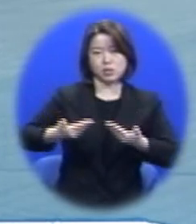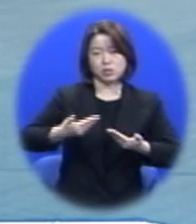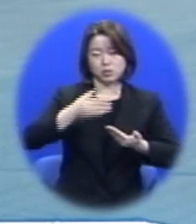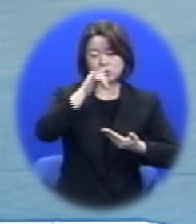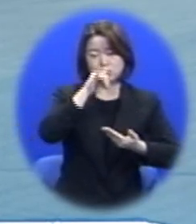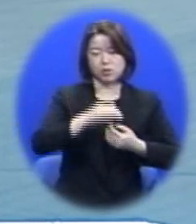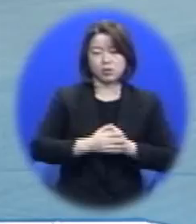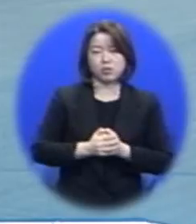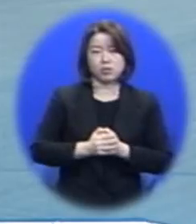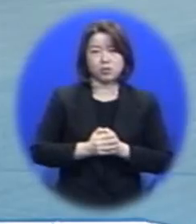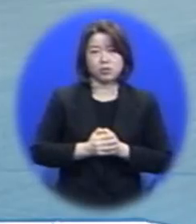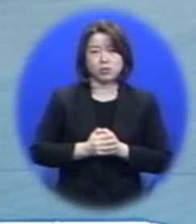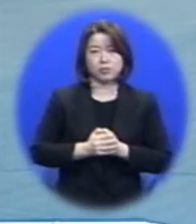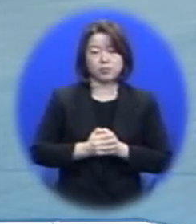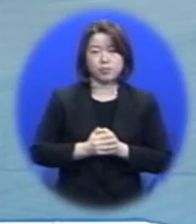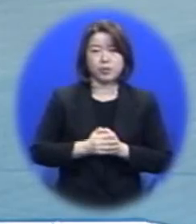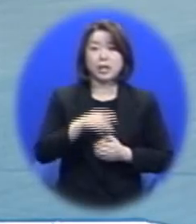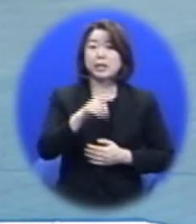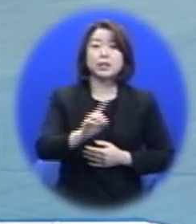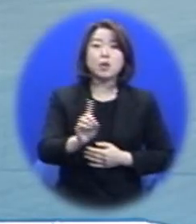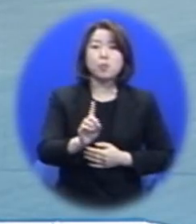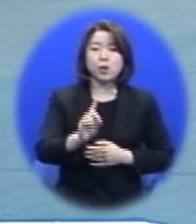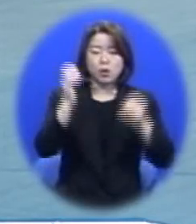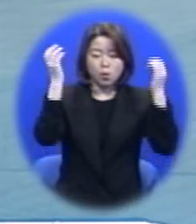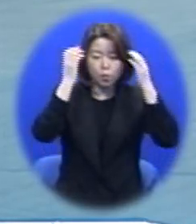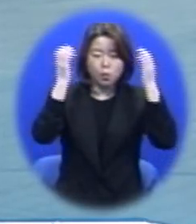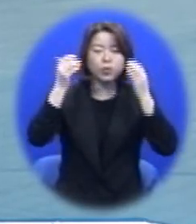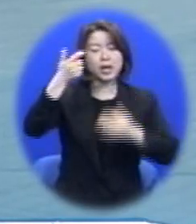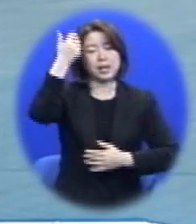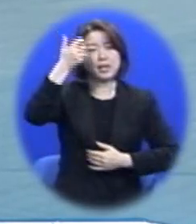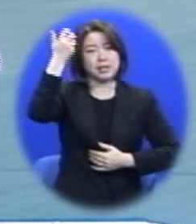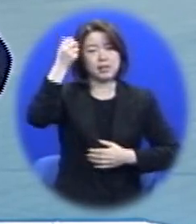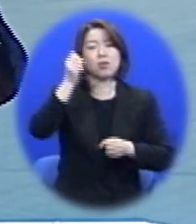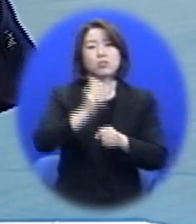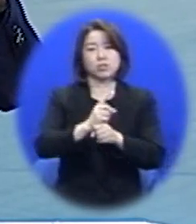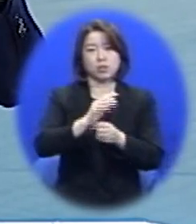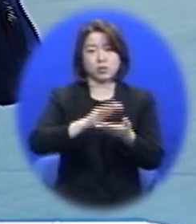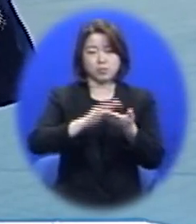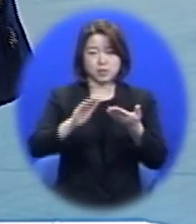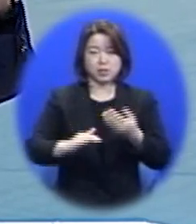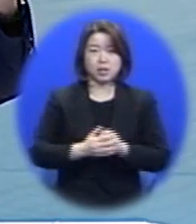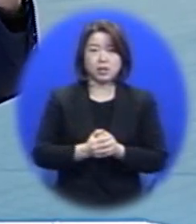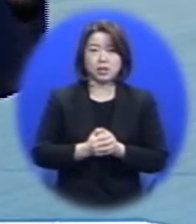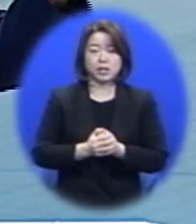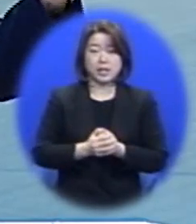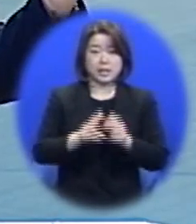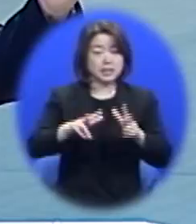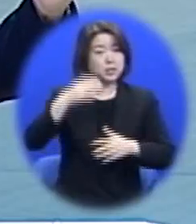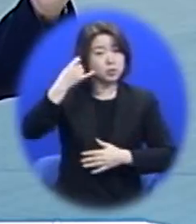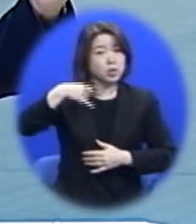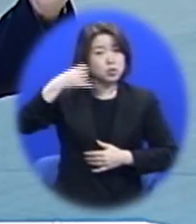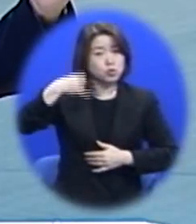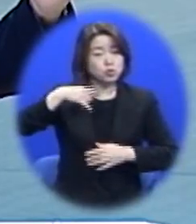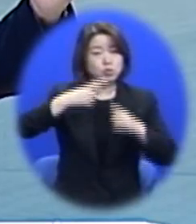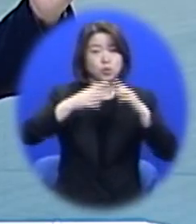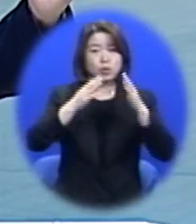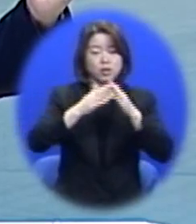있습니다. 그게 뭐냐면 고난의 영성입니다. 중국교회는 지금 고난의 시절을 지나가고